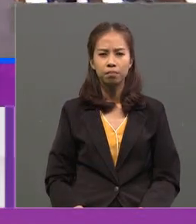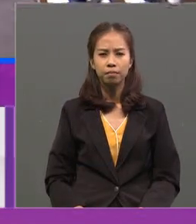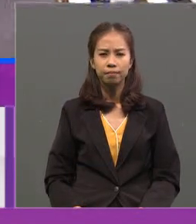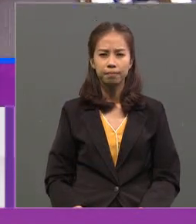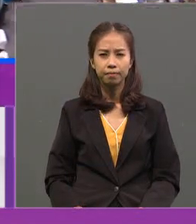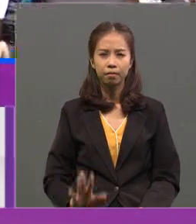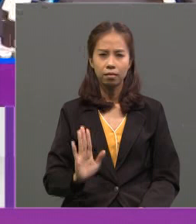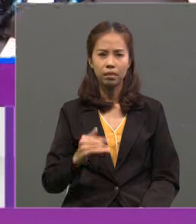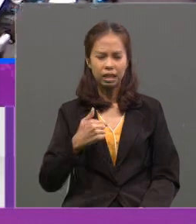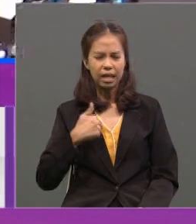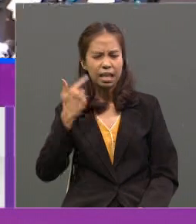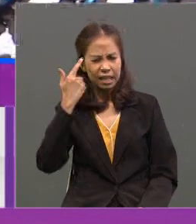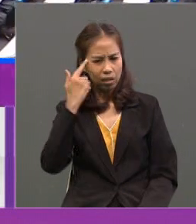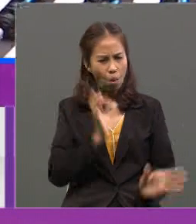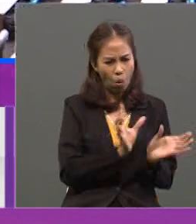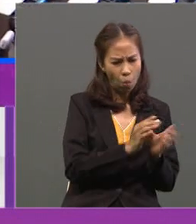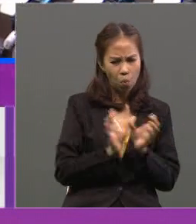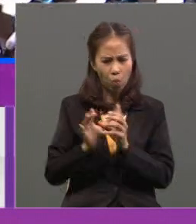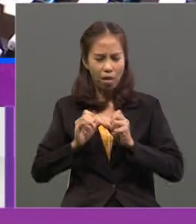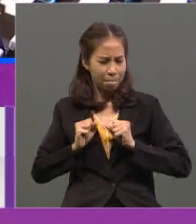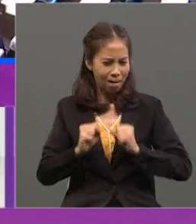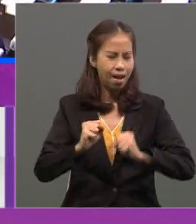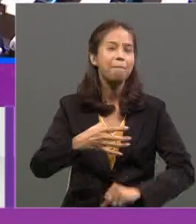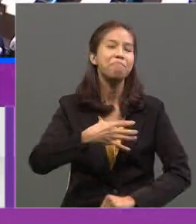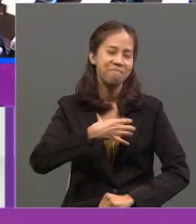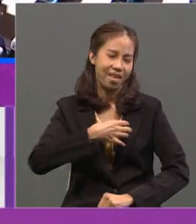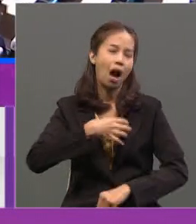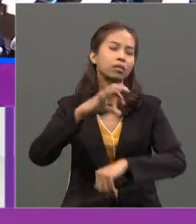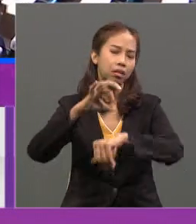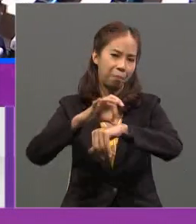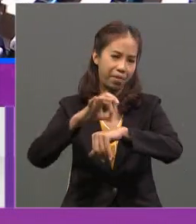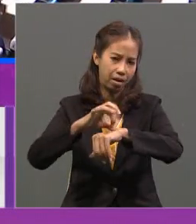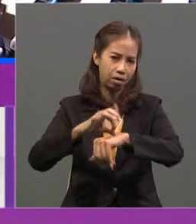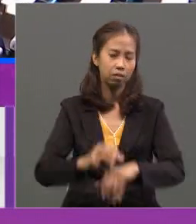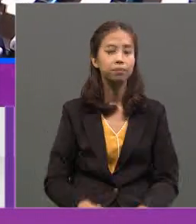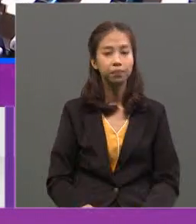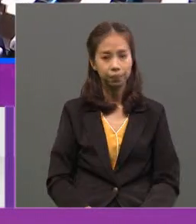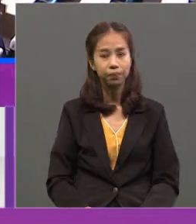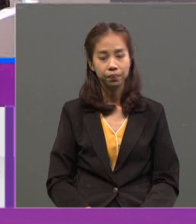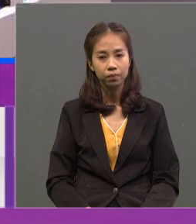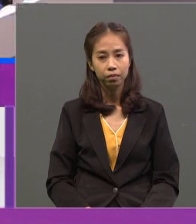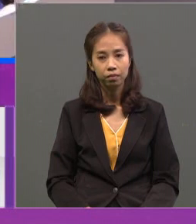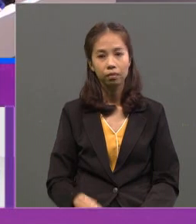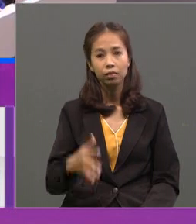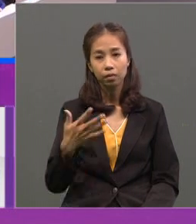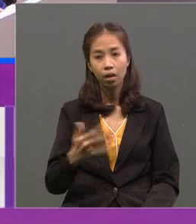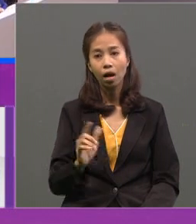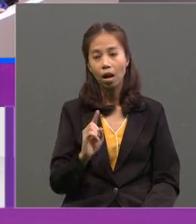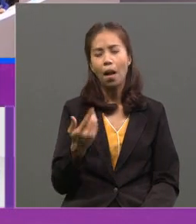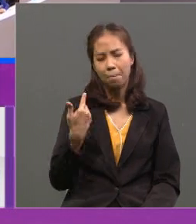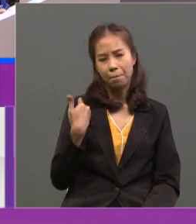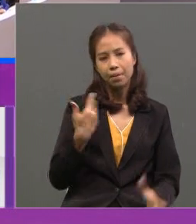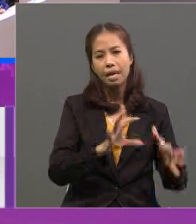บปพยาธทจะส่งได้ตำแหน่งนี้นะครัแลใขณะDECAN มันกจะเก็ดต้องการ